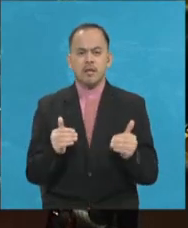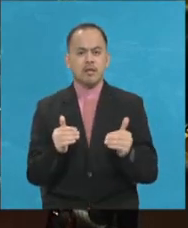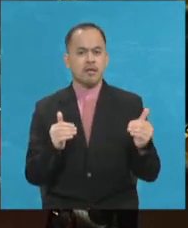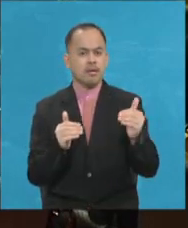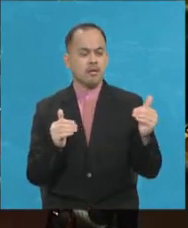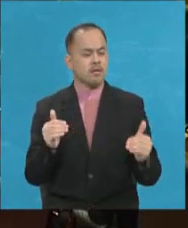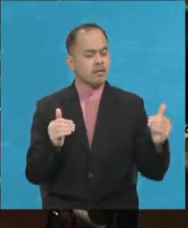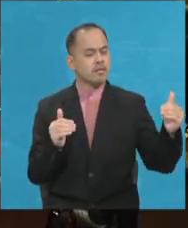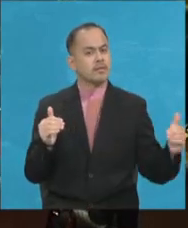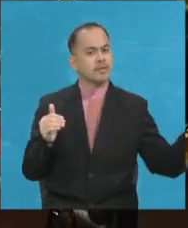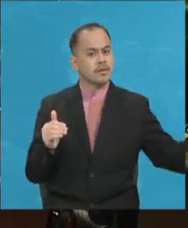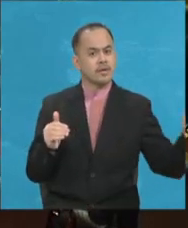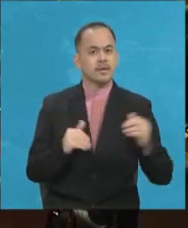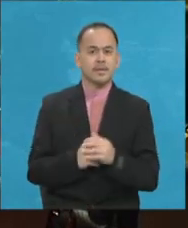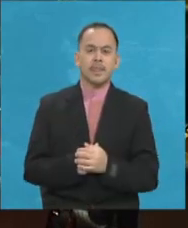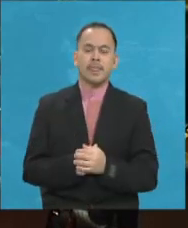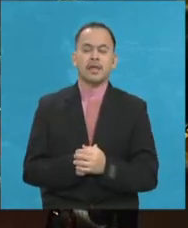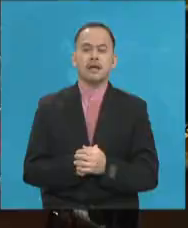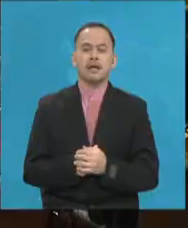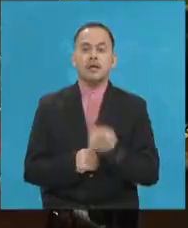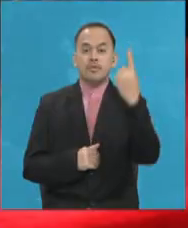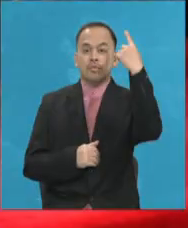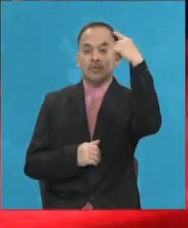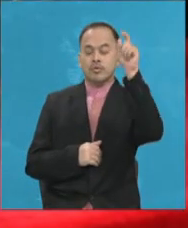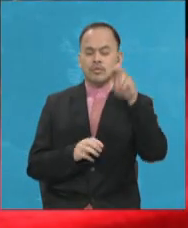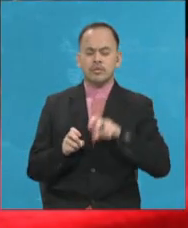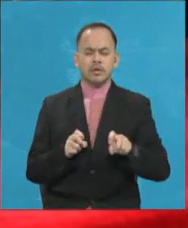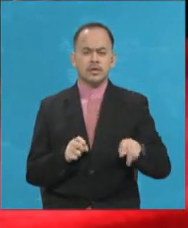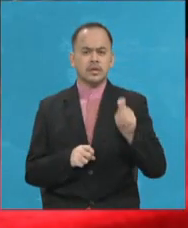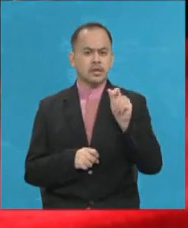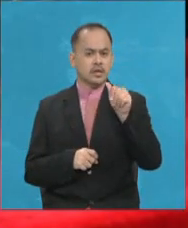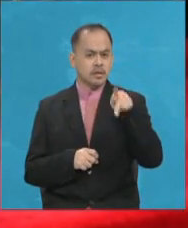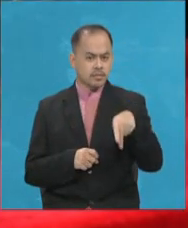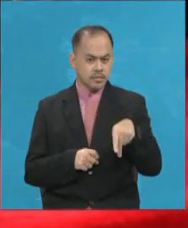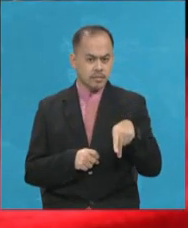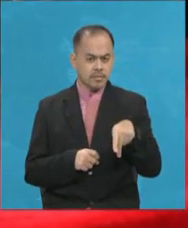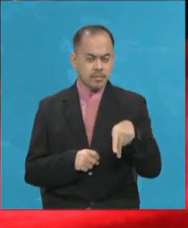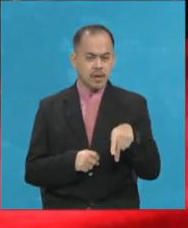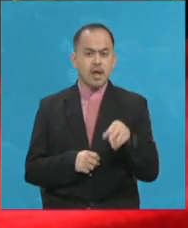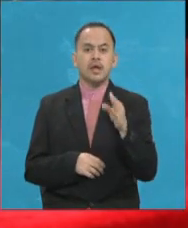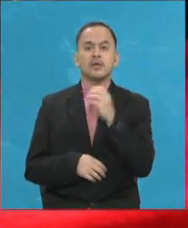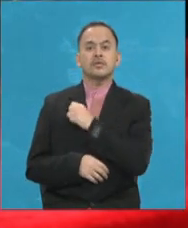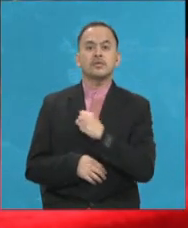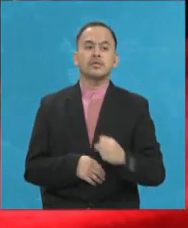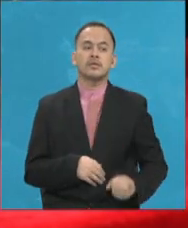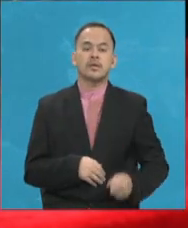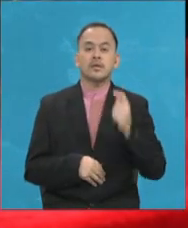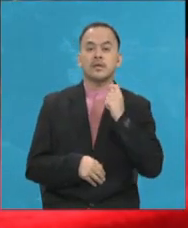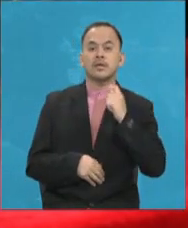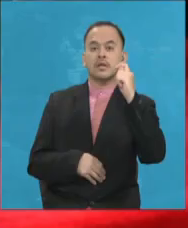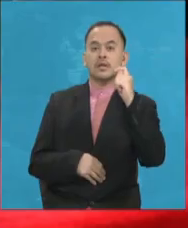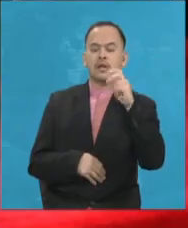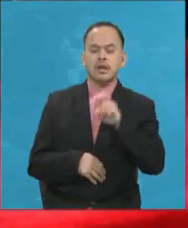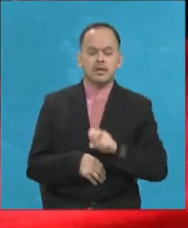peringkat mengenai kajian ke atas tabung amanah pekerja pula Baginda bertitah kajian